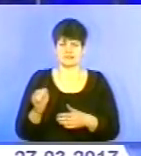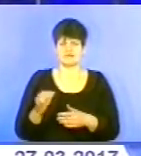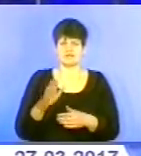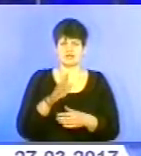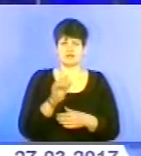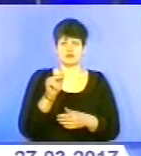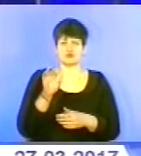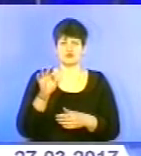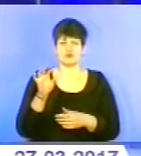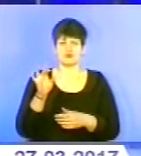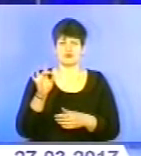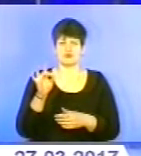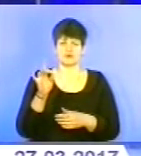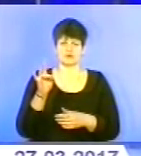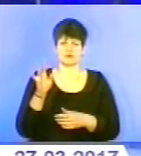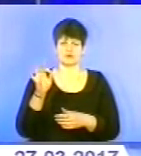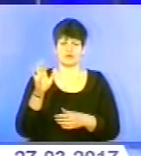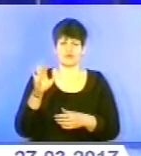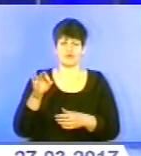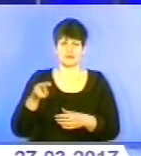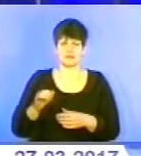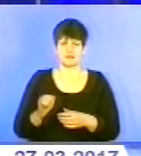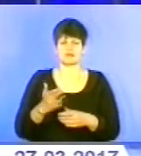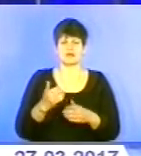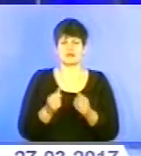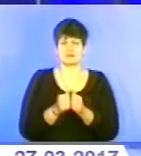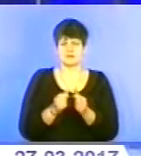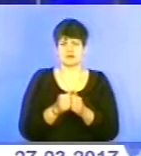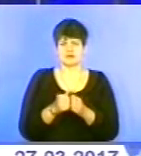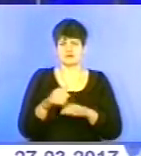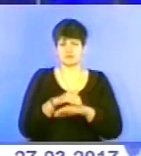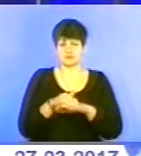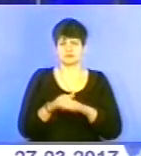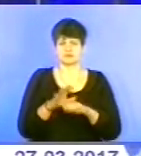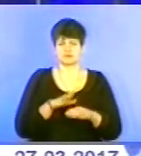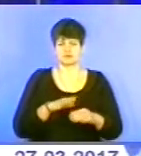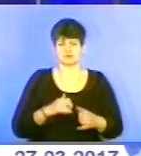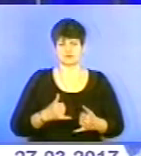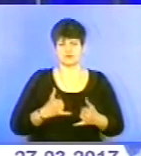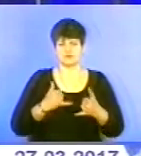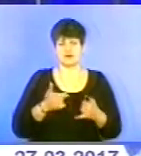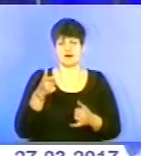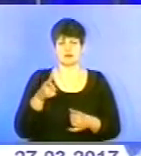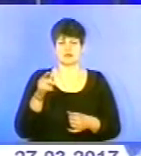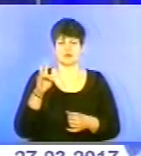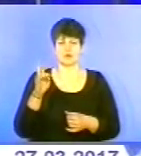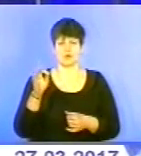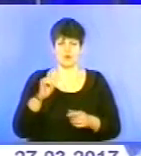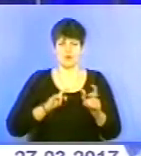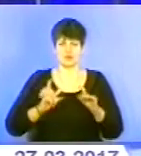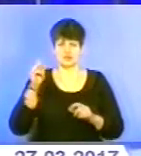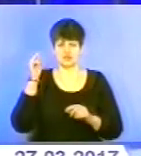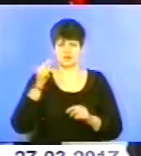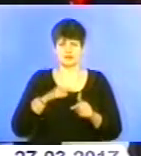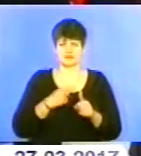Тернополі біля барельєфа Героя України на одноіменній вулиці вшанували пам'ять студенти та викладацький колектив Галицького коледжу імені В'ячеслава